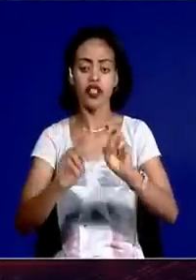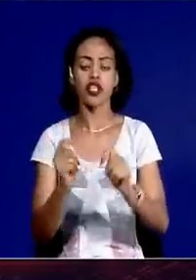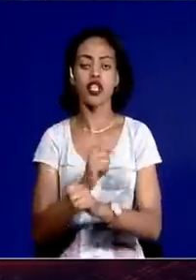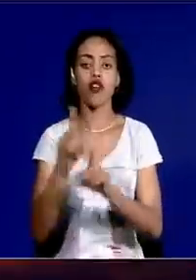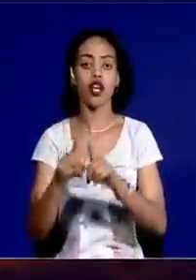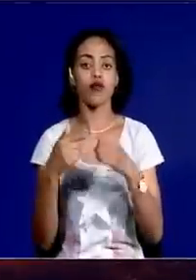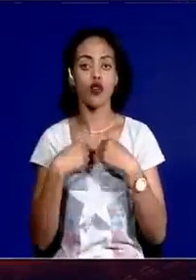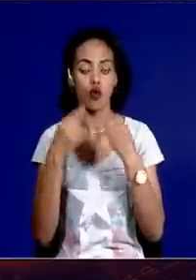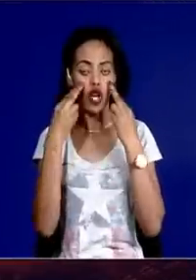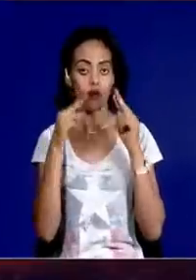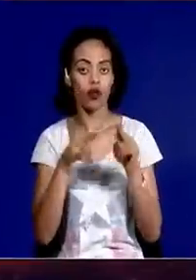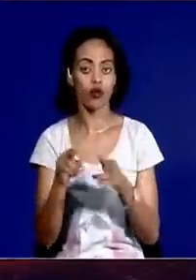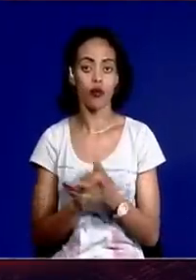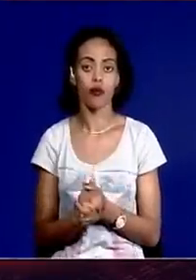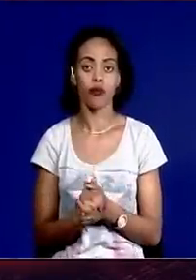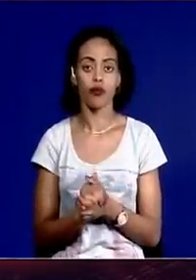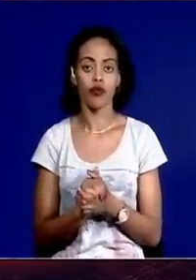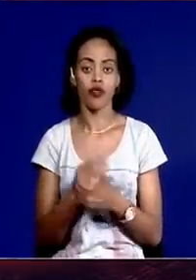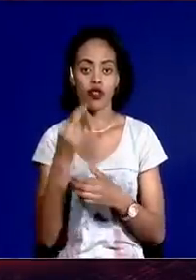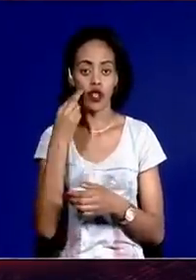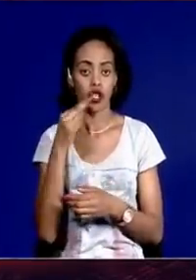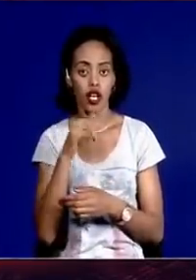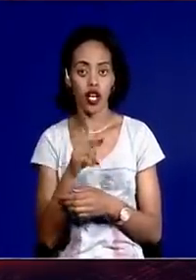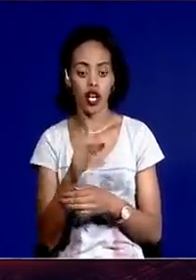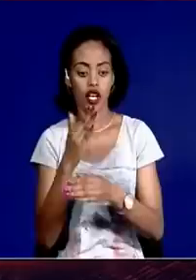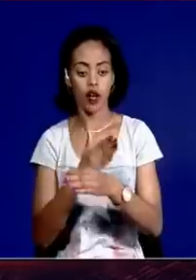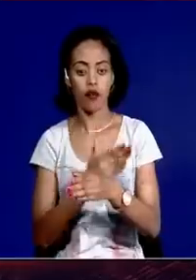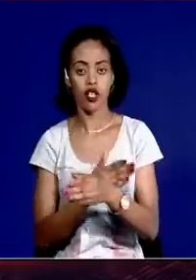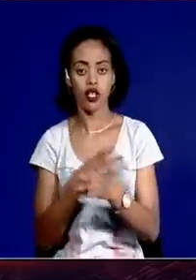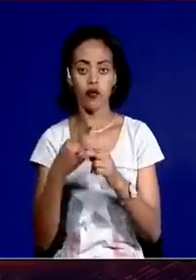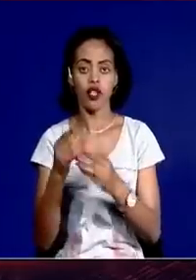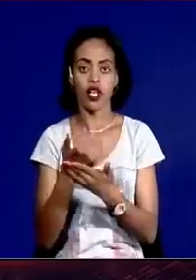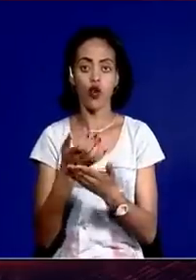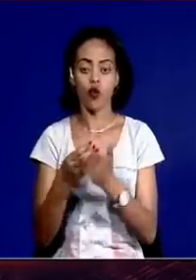زلون عمل كتوم نار أخص نم حشكة في الليل ما تيكون ميا وتصات